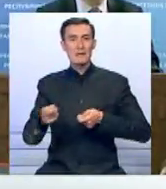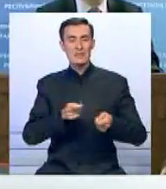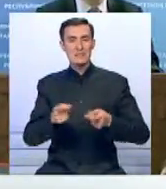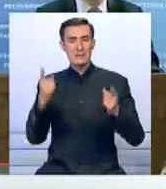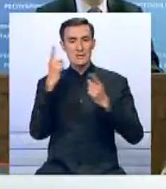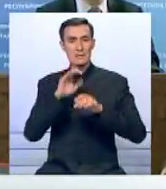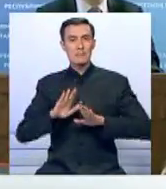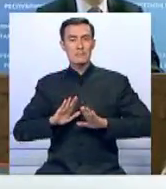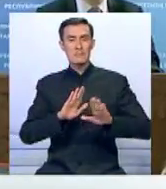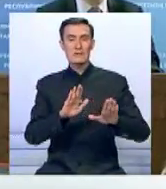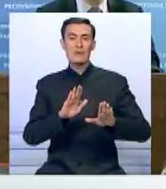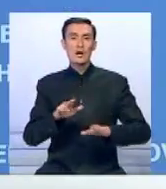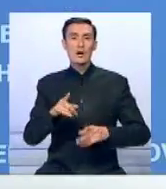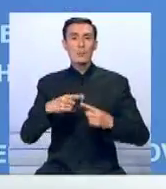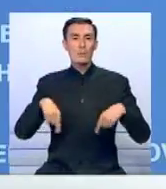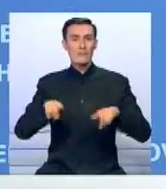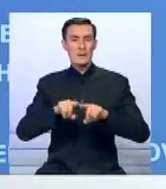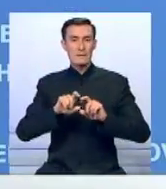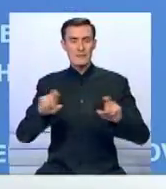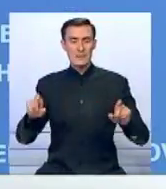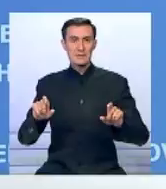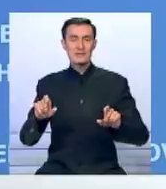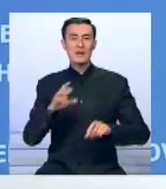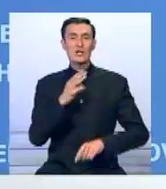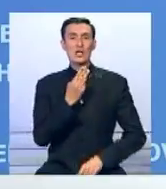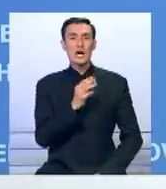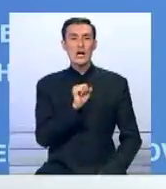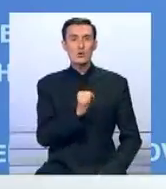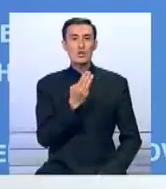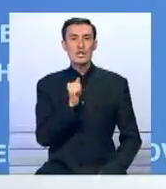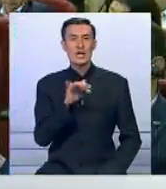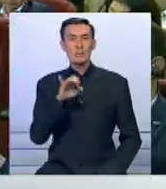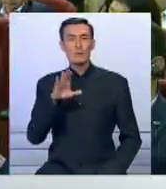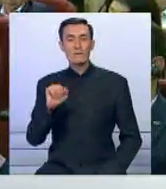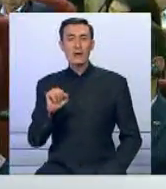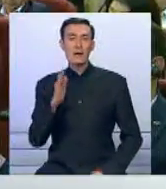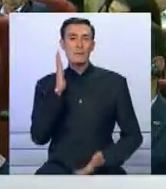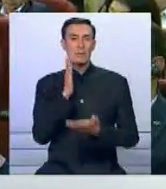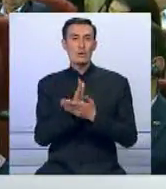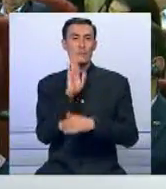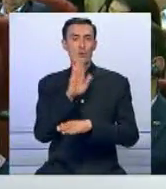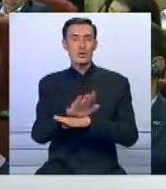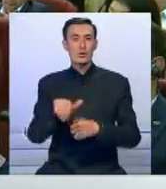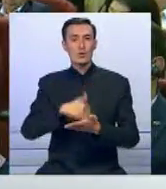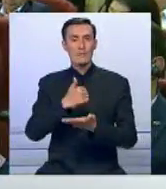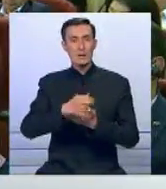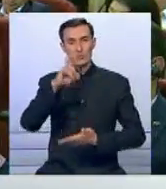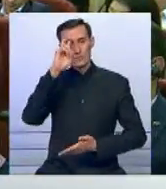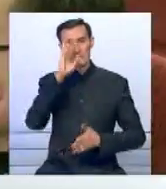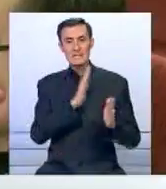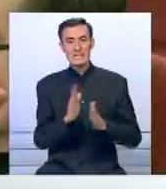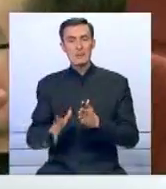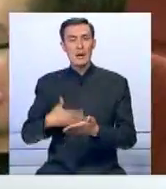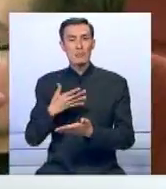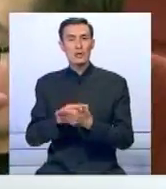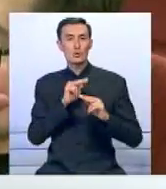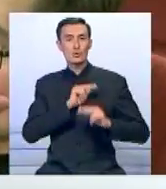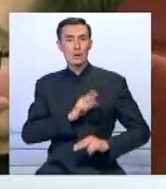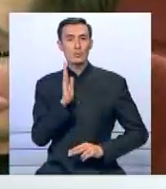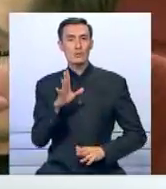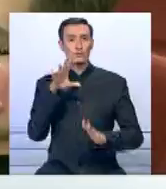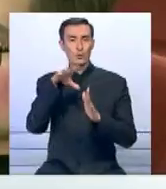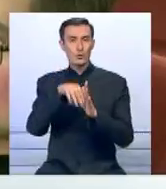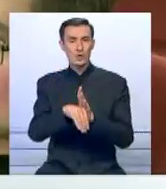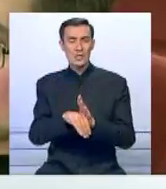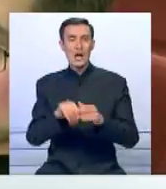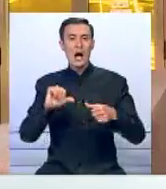сообщила зампредседателя профильного ведомства. Как отметила Айгуль Шаимова, нововведение – прямое поручение главы государства. Система оплаты труда будет включать в